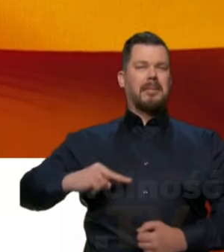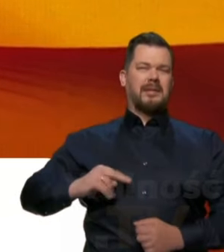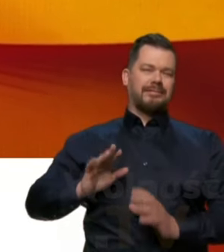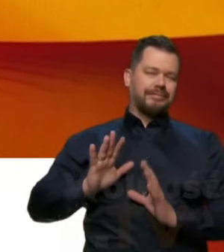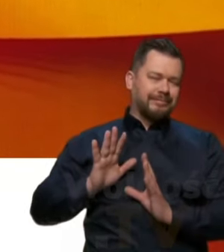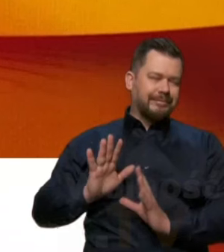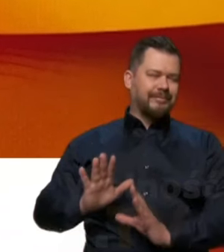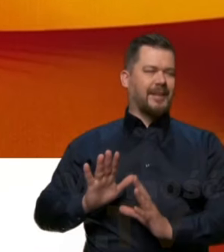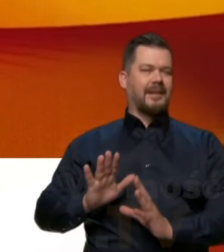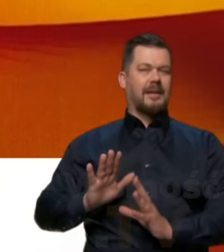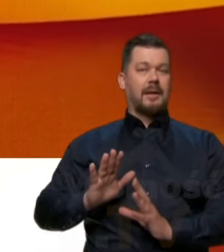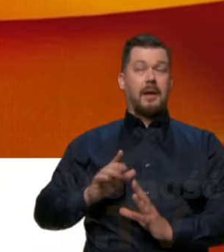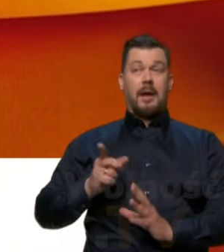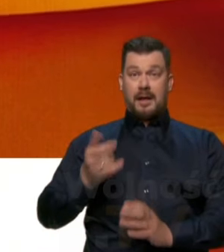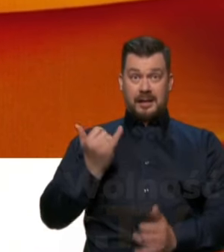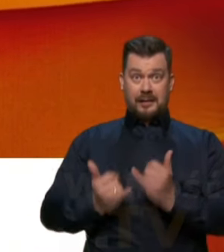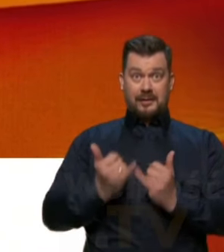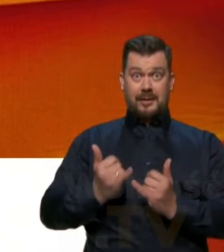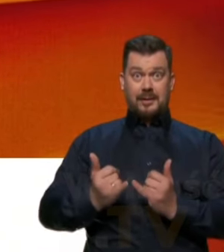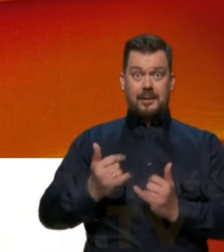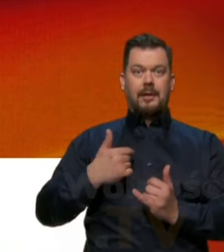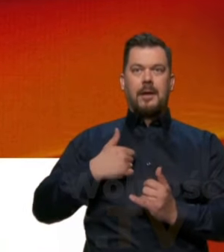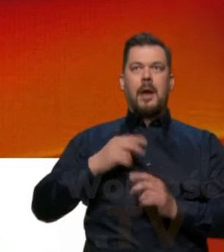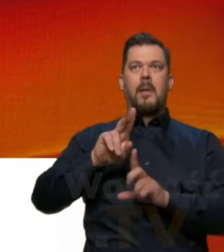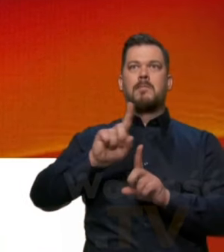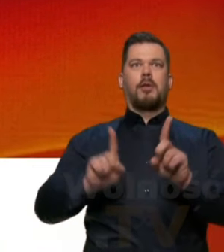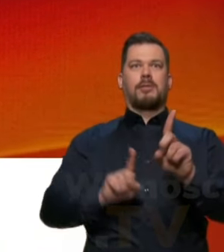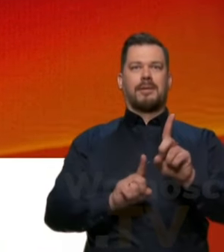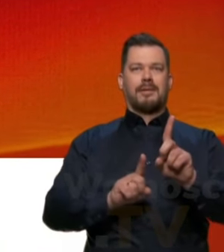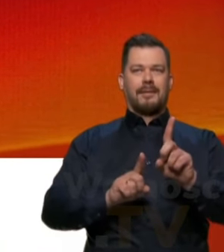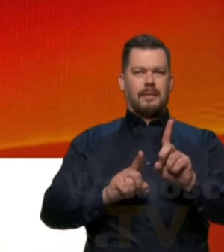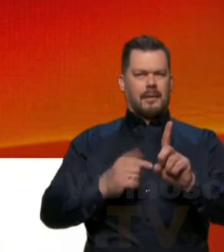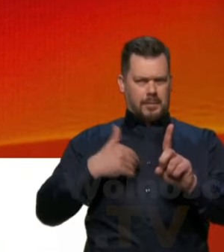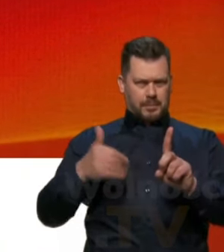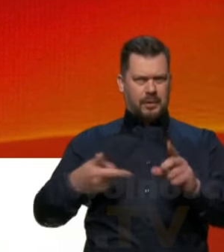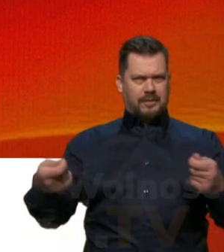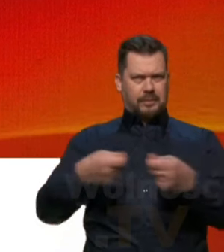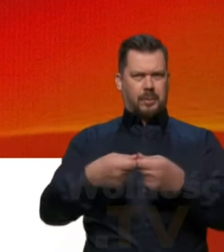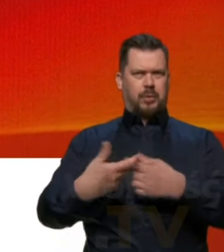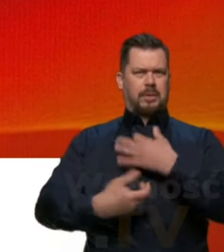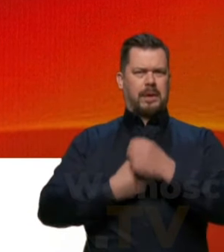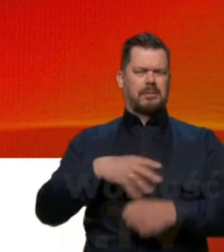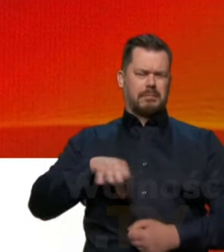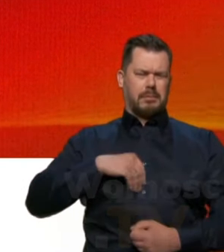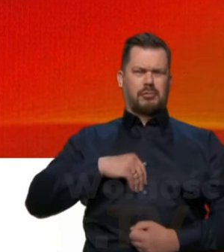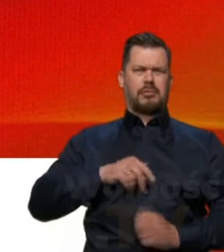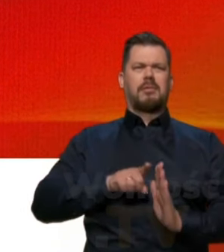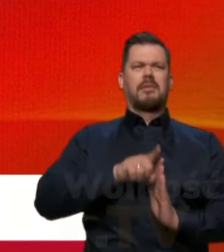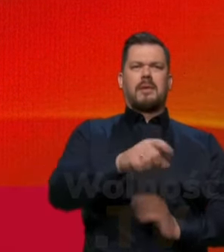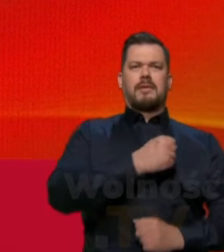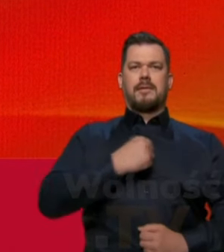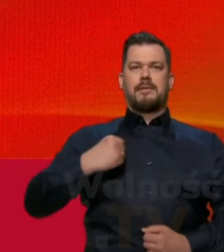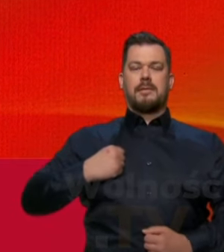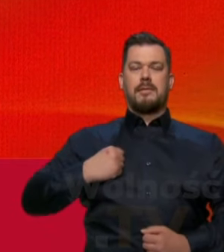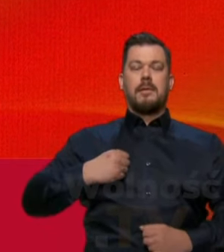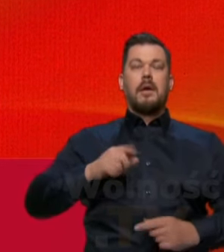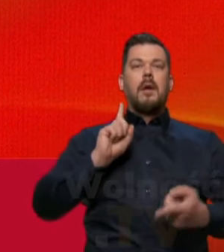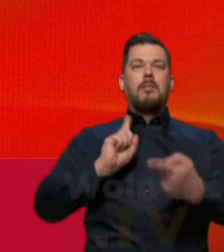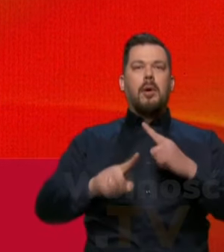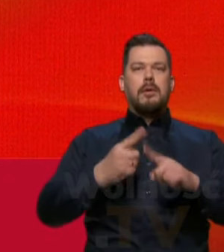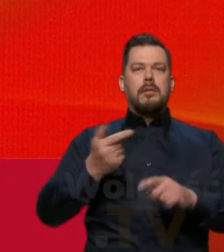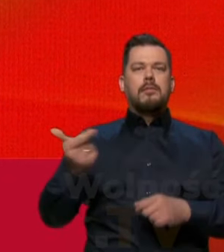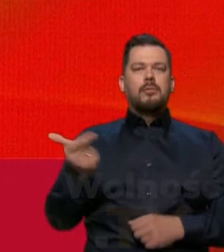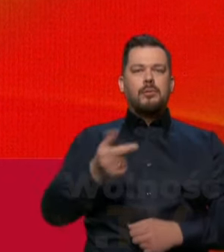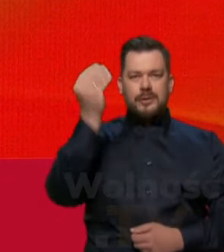zmienia faktu, że skoro nie chciałem być jego podwładnym, to nie mogę współpracować na rzecz mieszkańców i Warszawy. Bo wreszcie politycy w Polsce powinni się